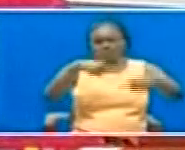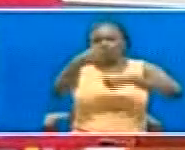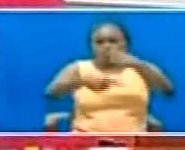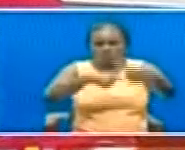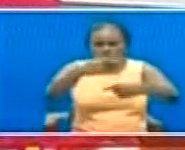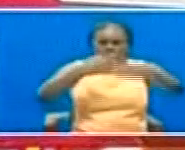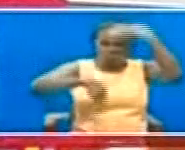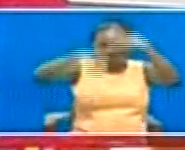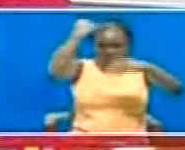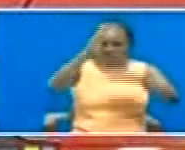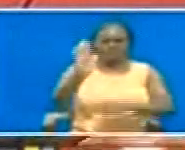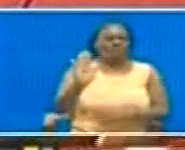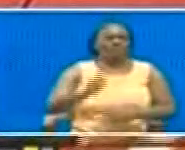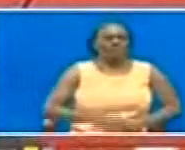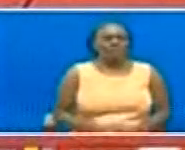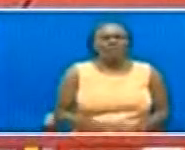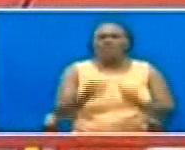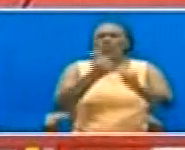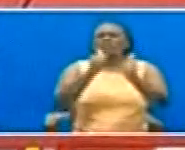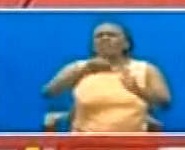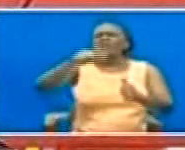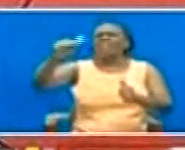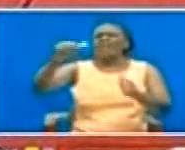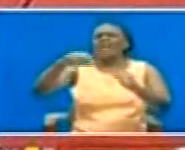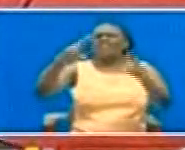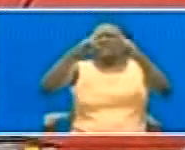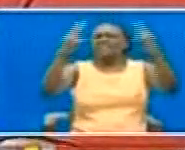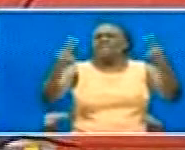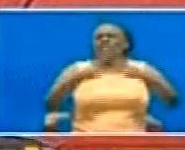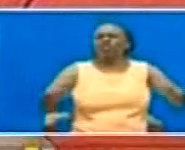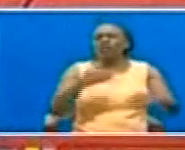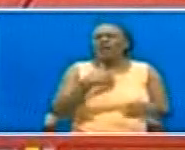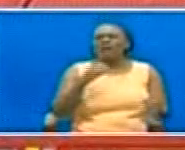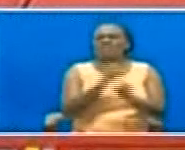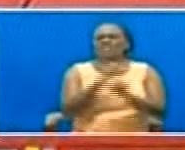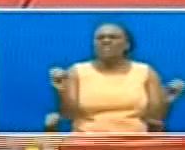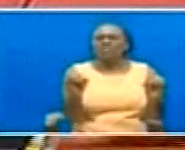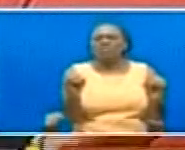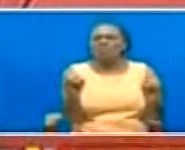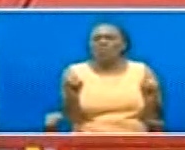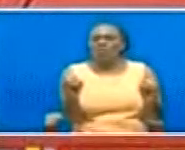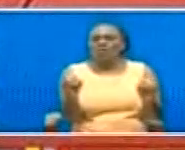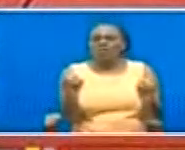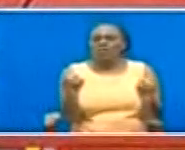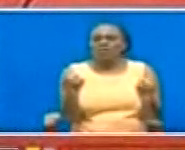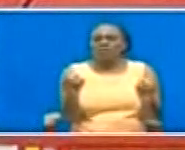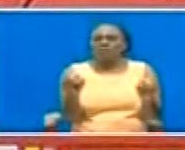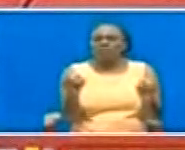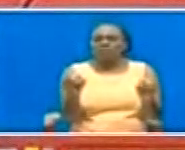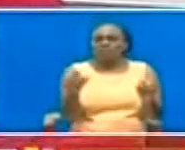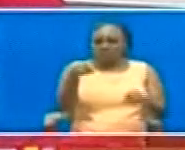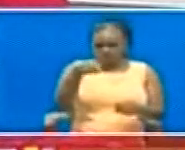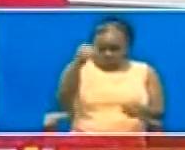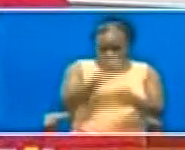kucheza university yako. Hakuna mashindano yote ya kwenda nje pengine kushiriki dhidi ya pengine timu kama Makerere, inter university zile ama kuna hizo